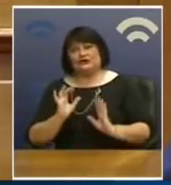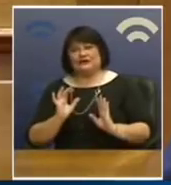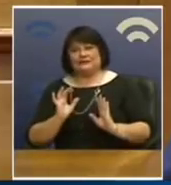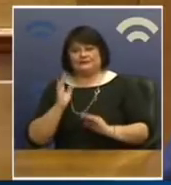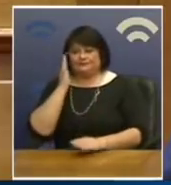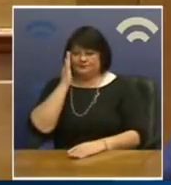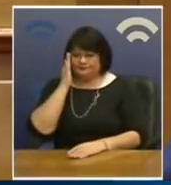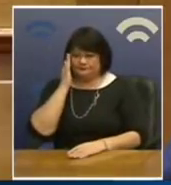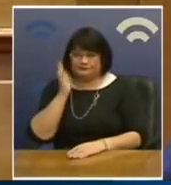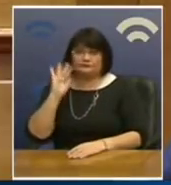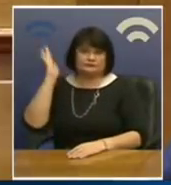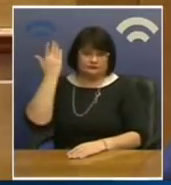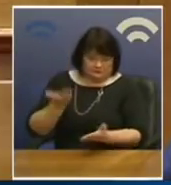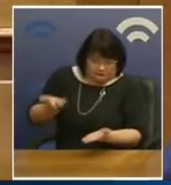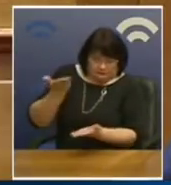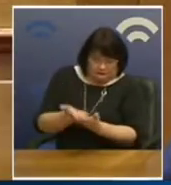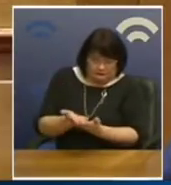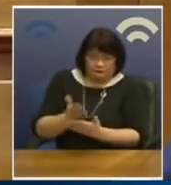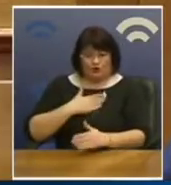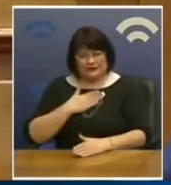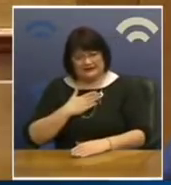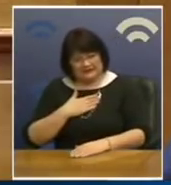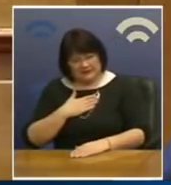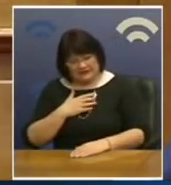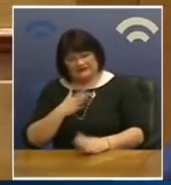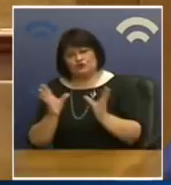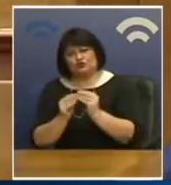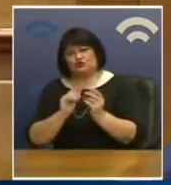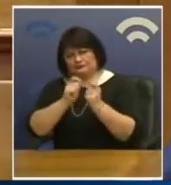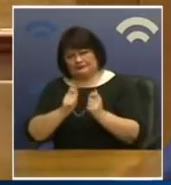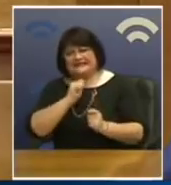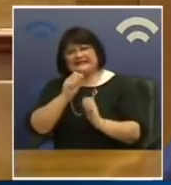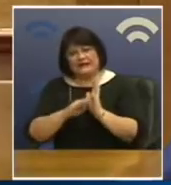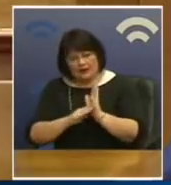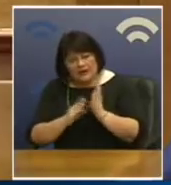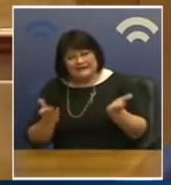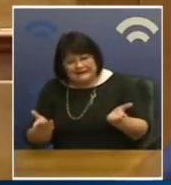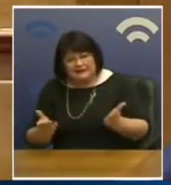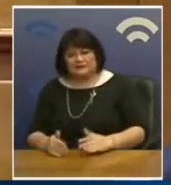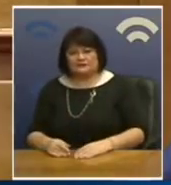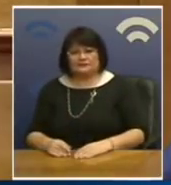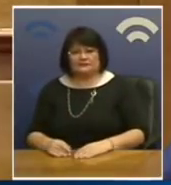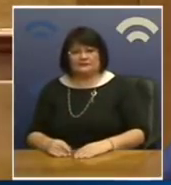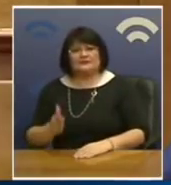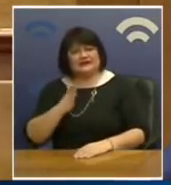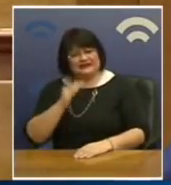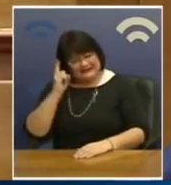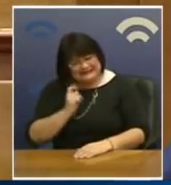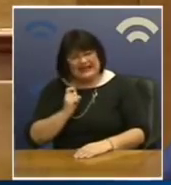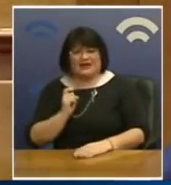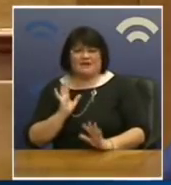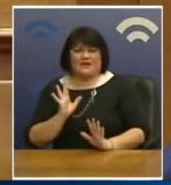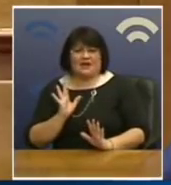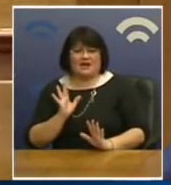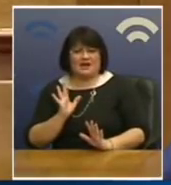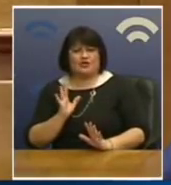Όταν καταθέσαμε την πρότασή μας αυτή, είχαμε απόλυτη επίγνωση ότι